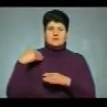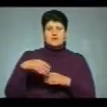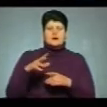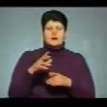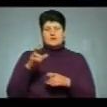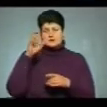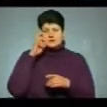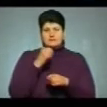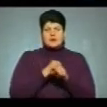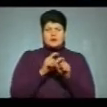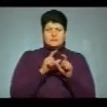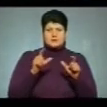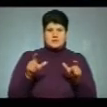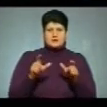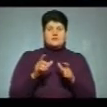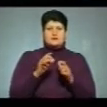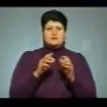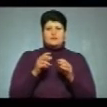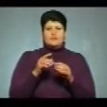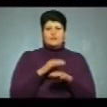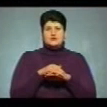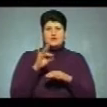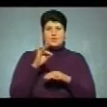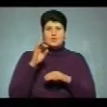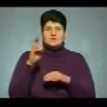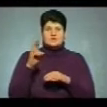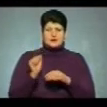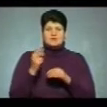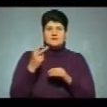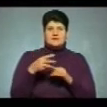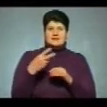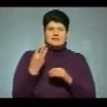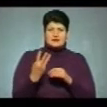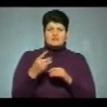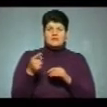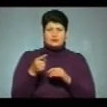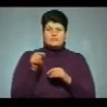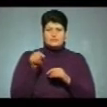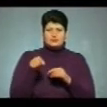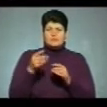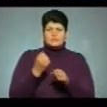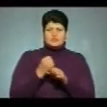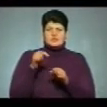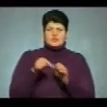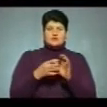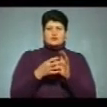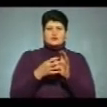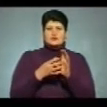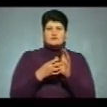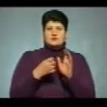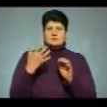номер 78, що на вулиці Руська, 23 у Тернополі. У цьому приміщенні вона діє з 1959